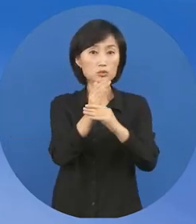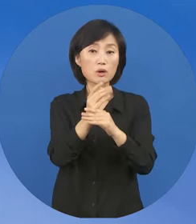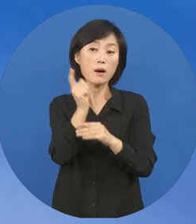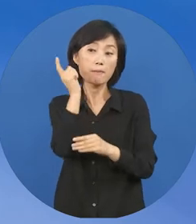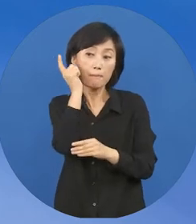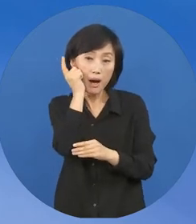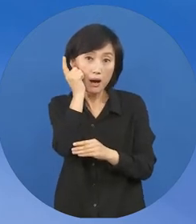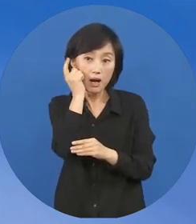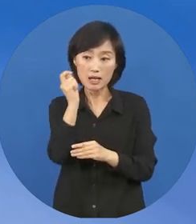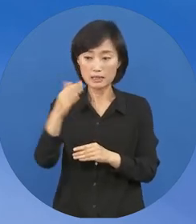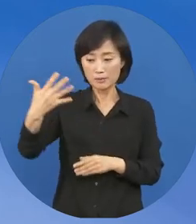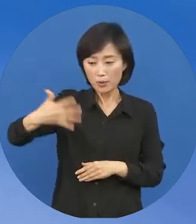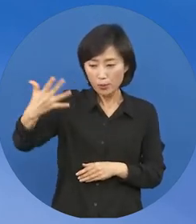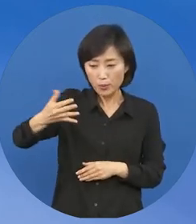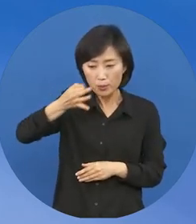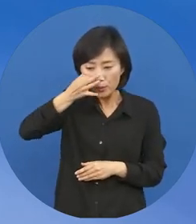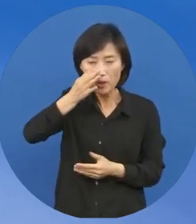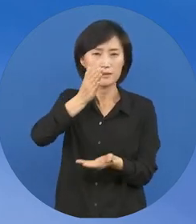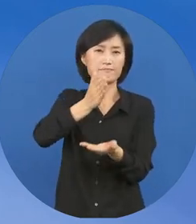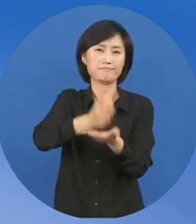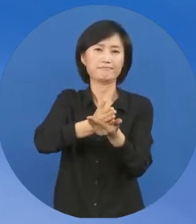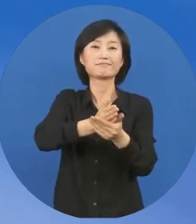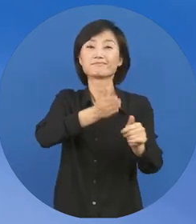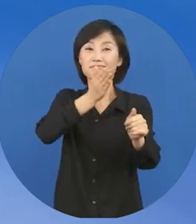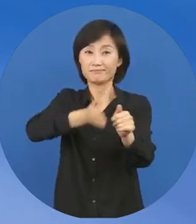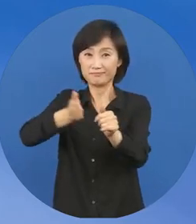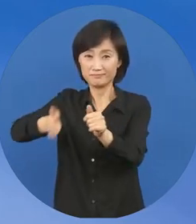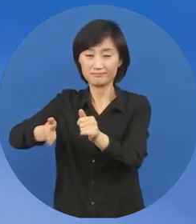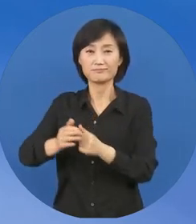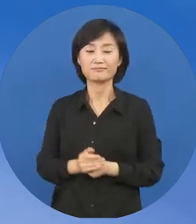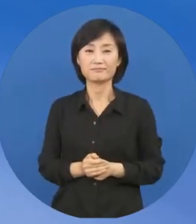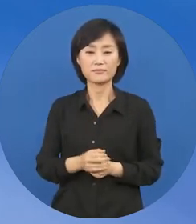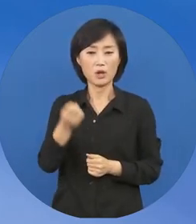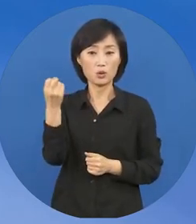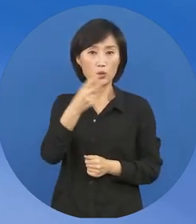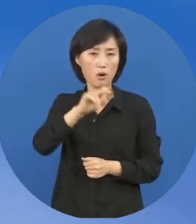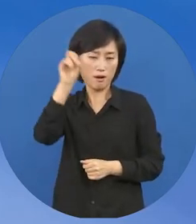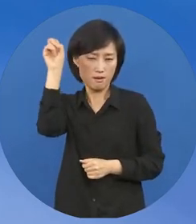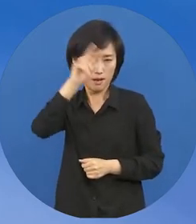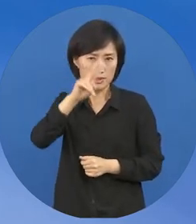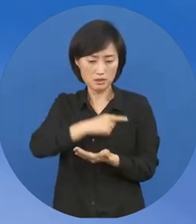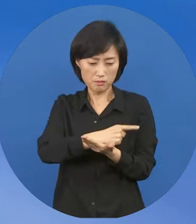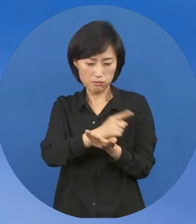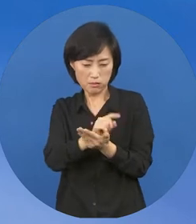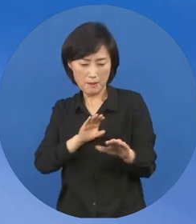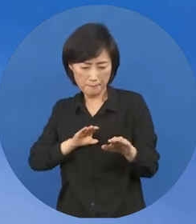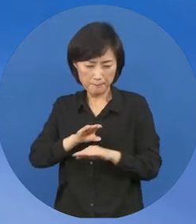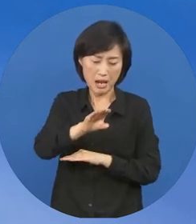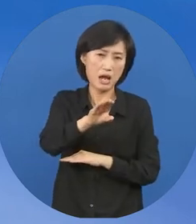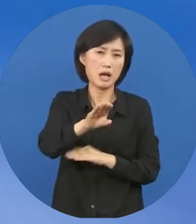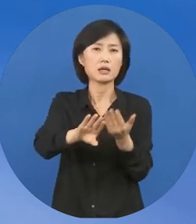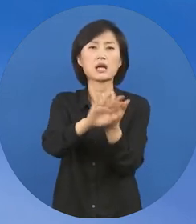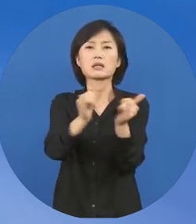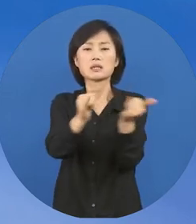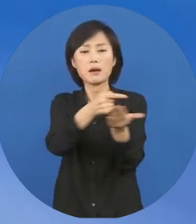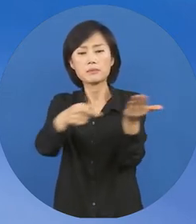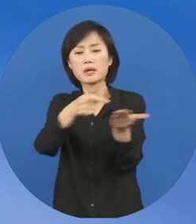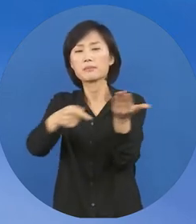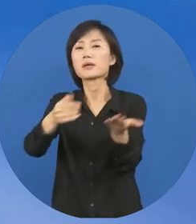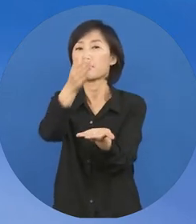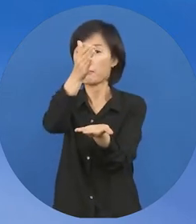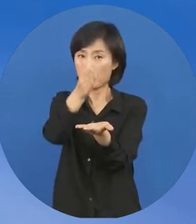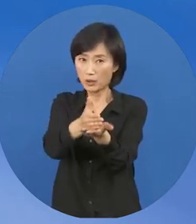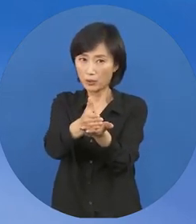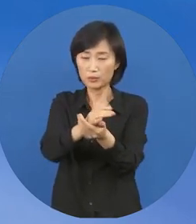휴대전화 사용과 dmb 방송 시청을 하지 않아야 합니다 또 갑자기 가 속이나 출발을 해 다른 사람에게 피해를 주지